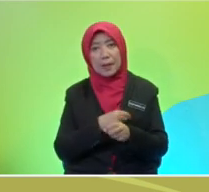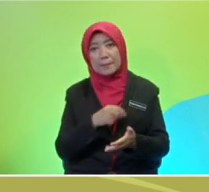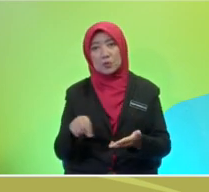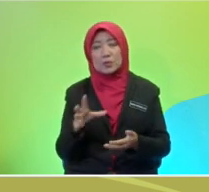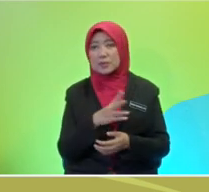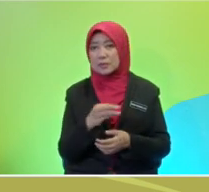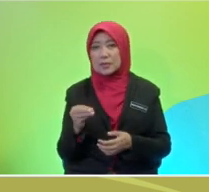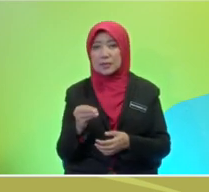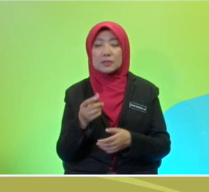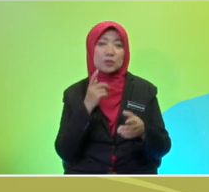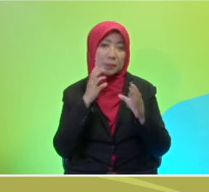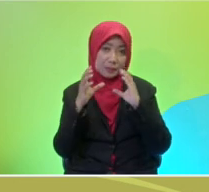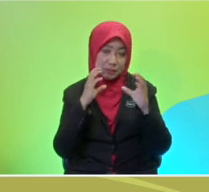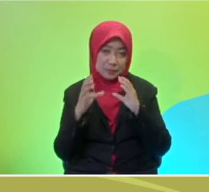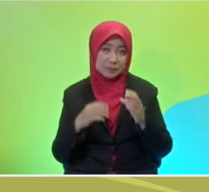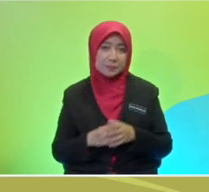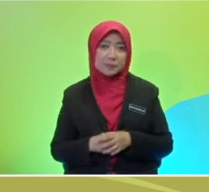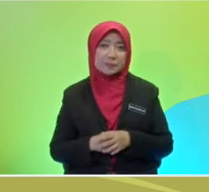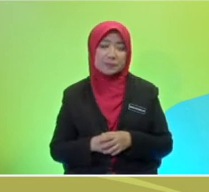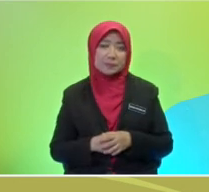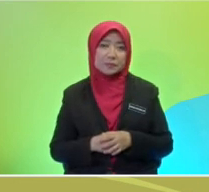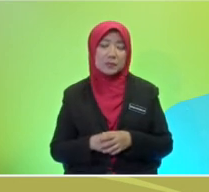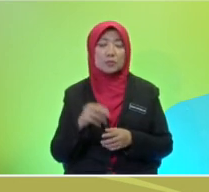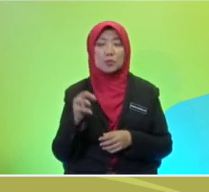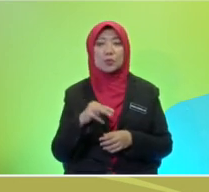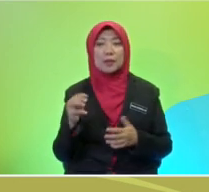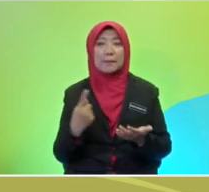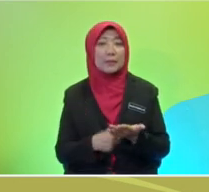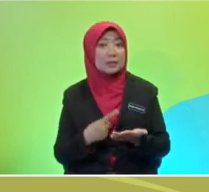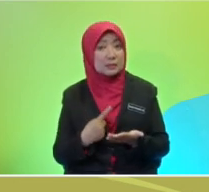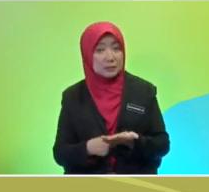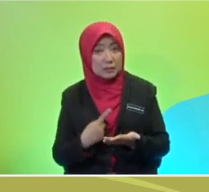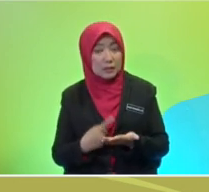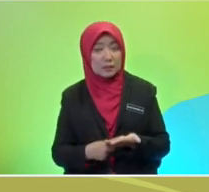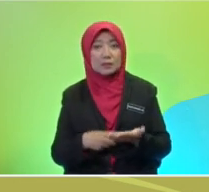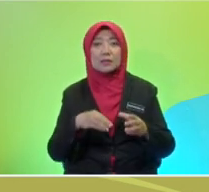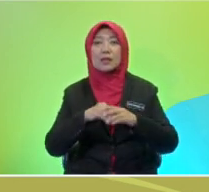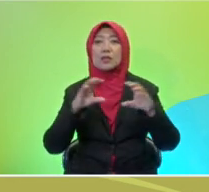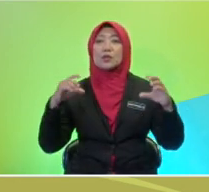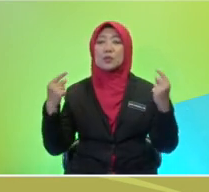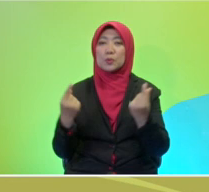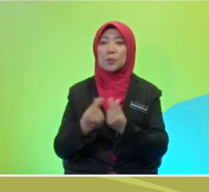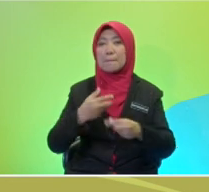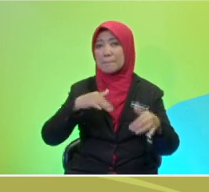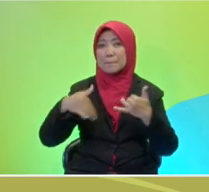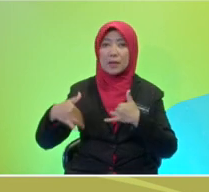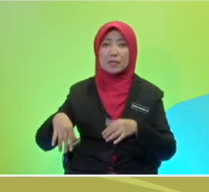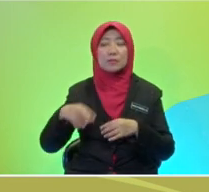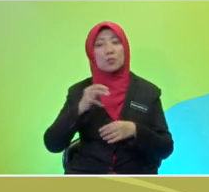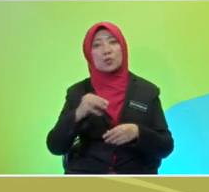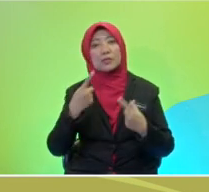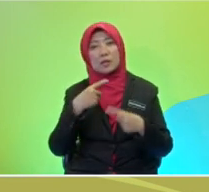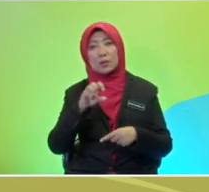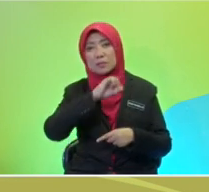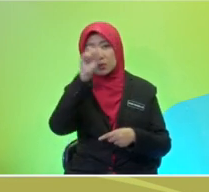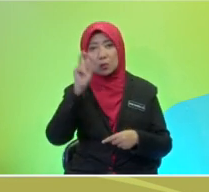dan seperti inilah sebagai contoh murid berbincang sesama dalam dalam kumpulan murid bermain murid menjawab soal